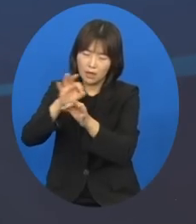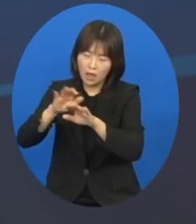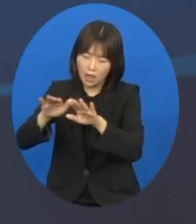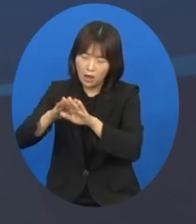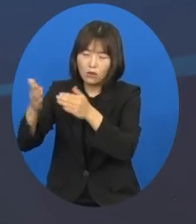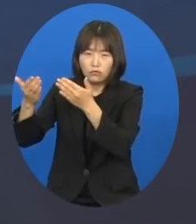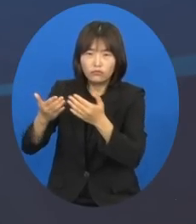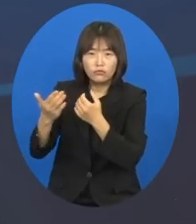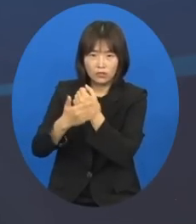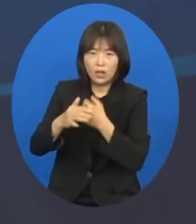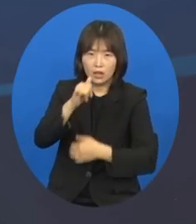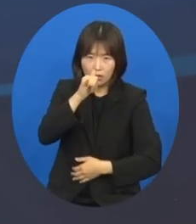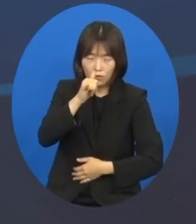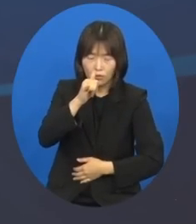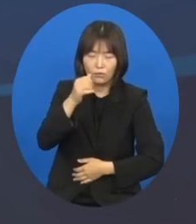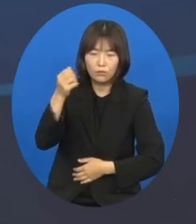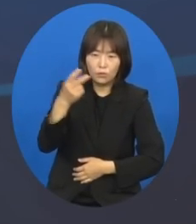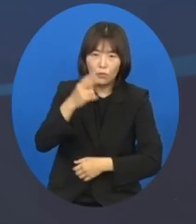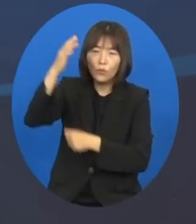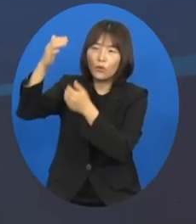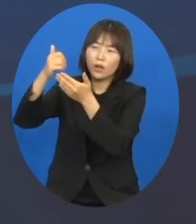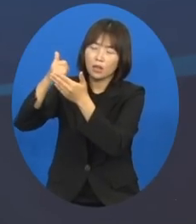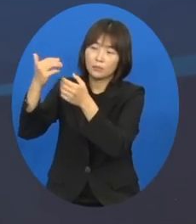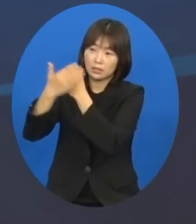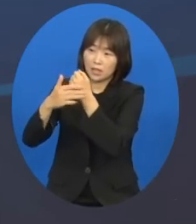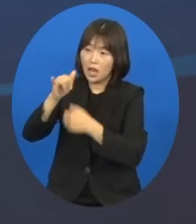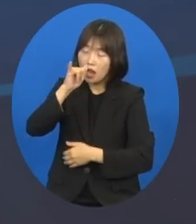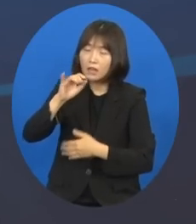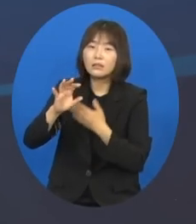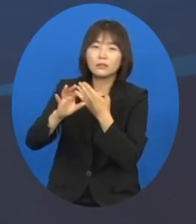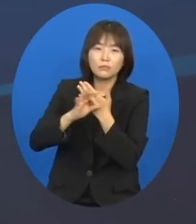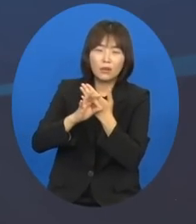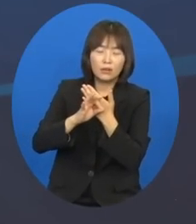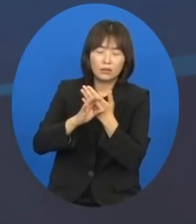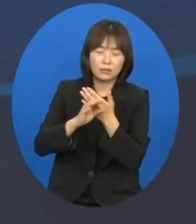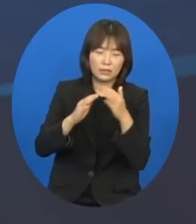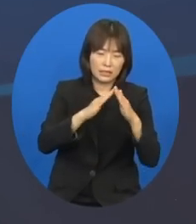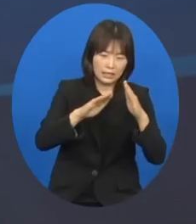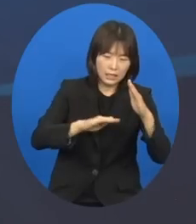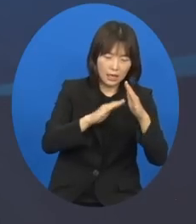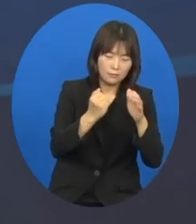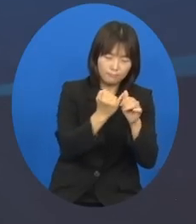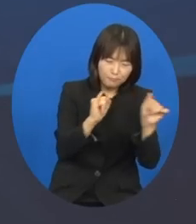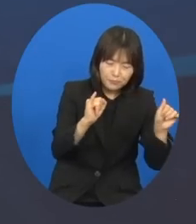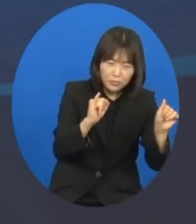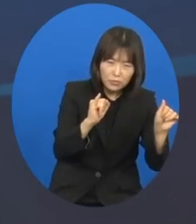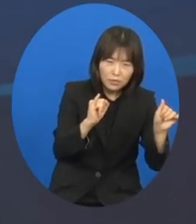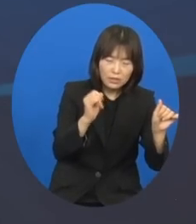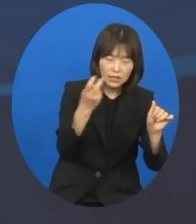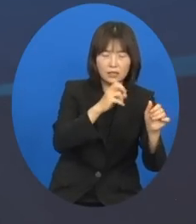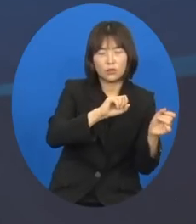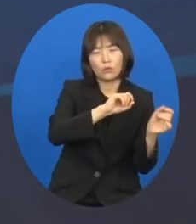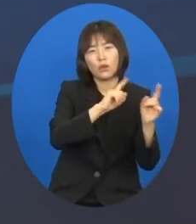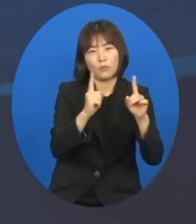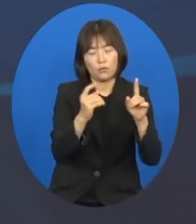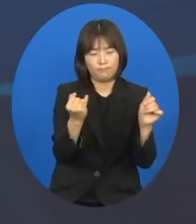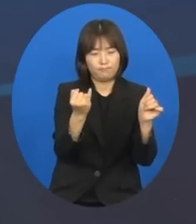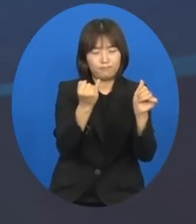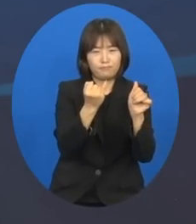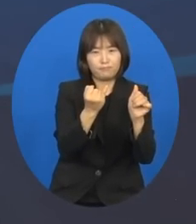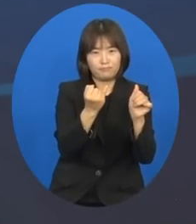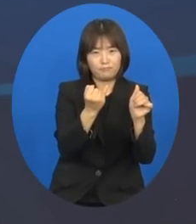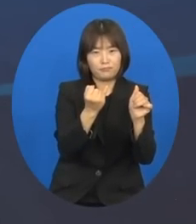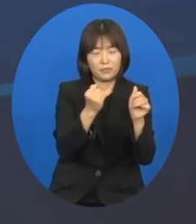은혜가 임하면 가정이 이혼 직전에 있어도 다시 회복의 역사가 있고이 은혜 안에 모든